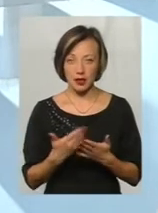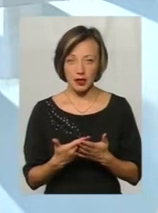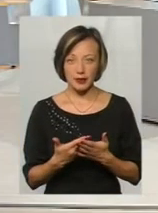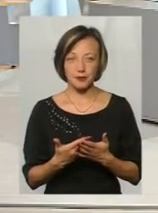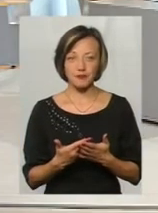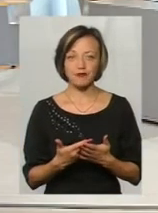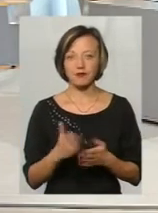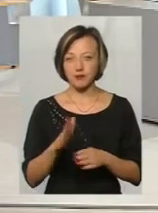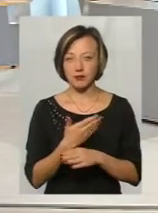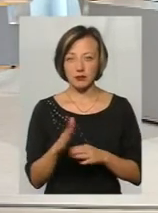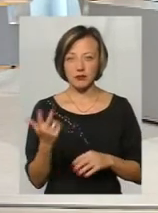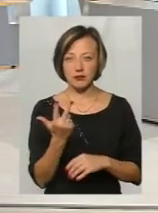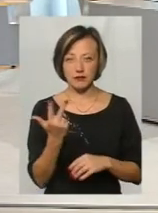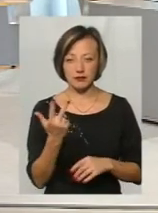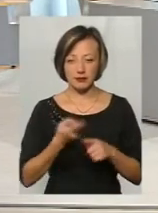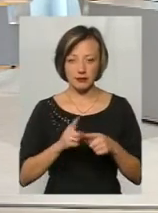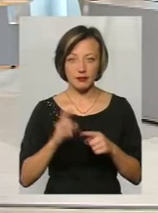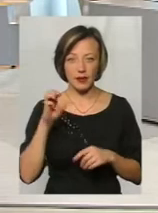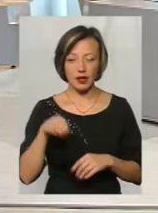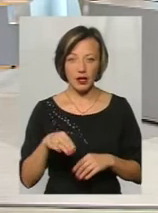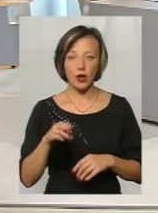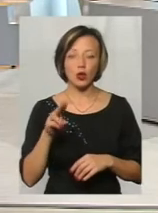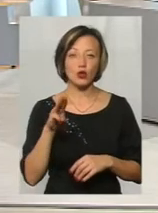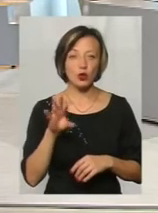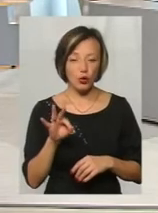частину третю даної статті, то позбавлення